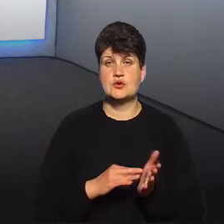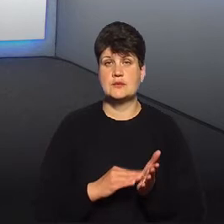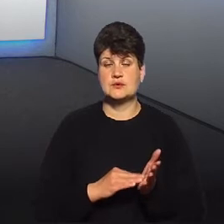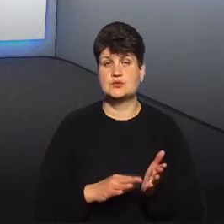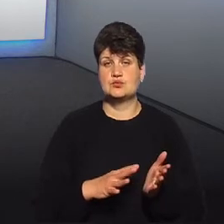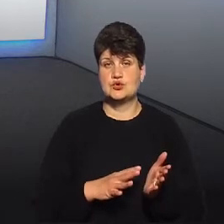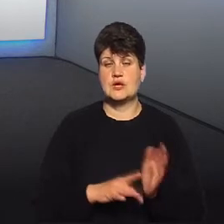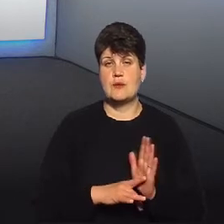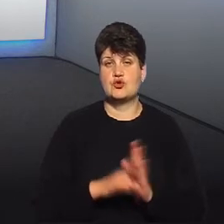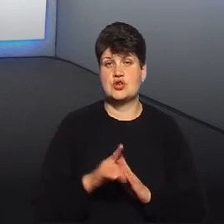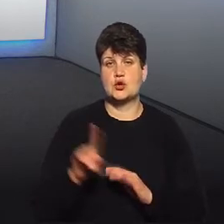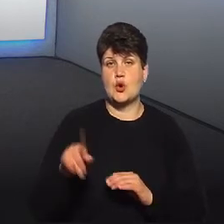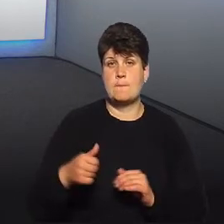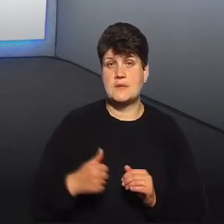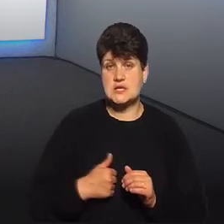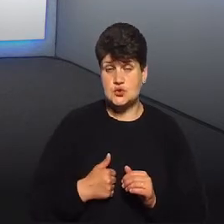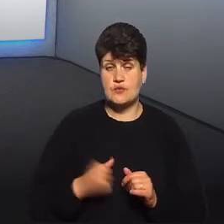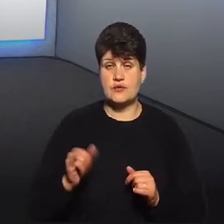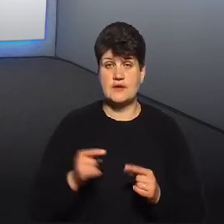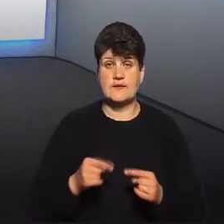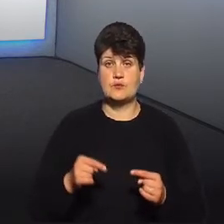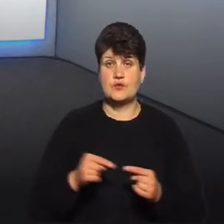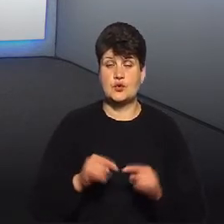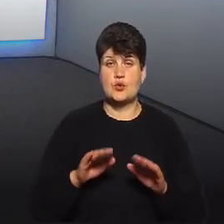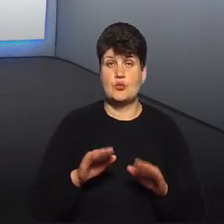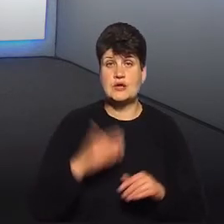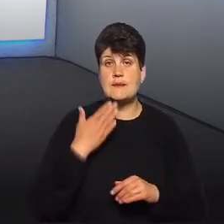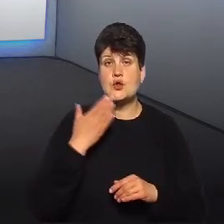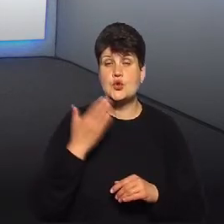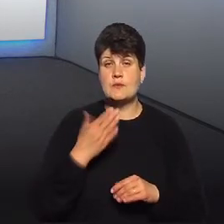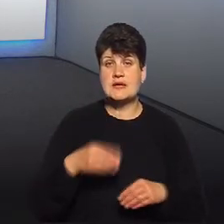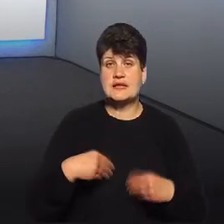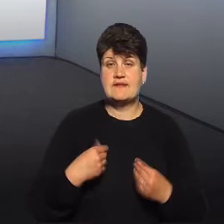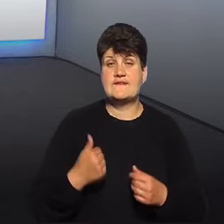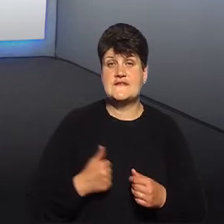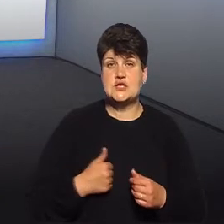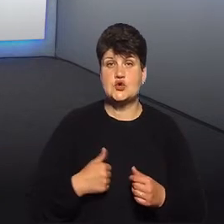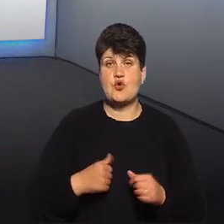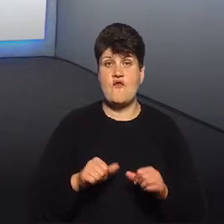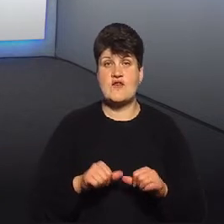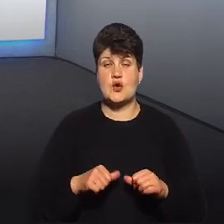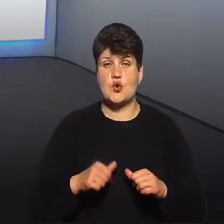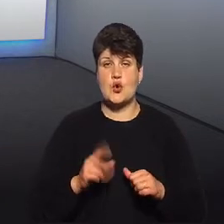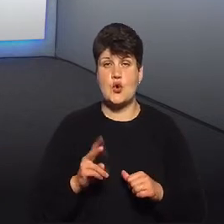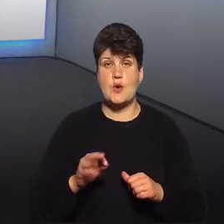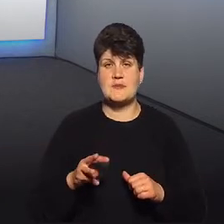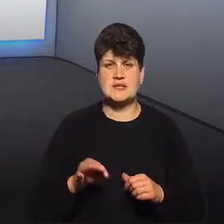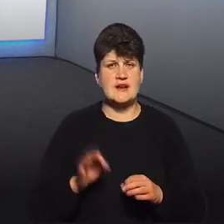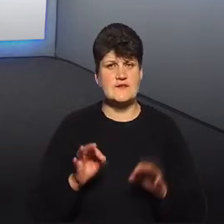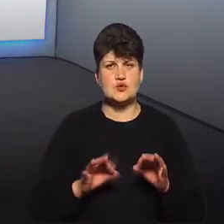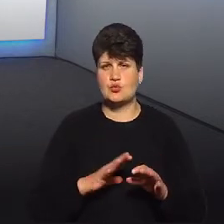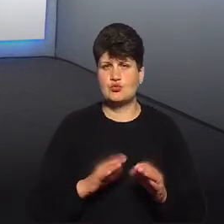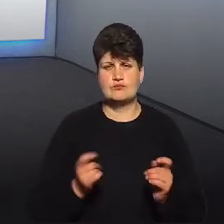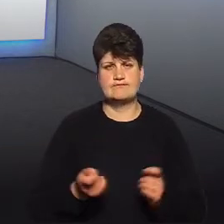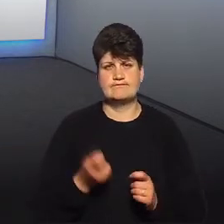початок призову, і відповідно по тим доповідям, що давали військові комісари, відсоток був дуже низький виконання,